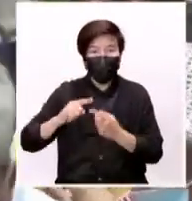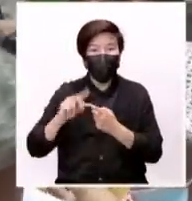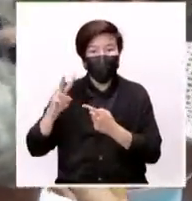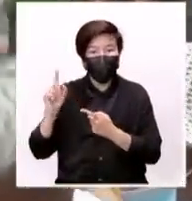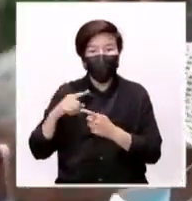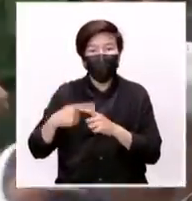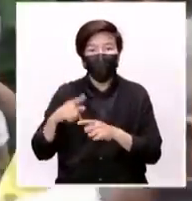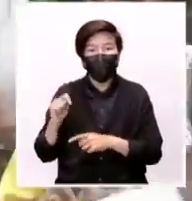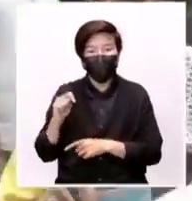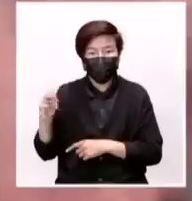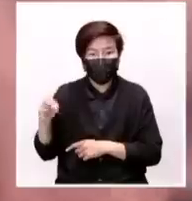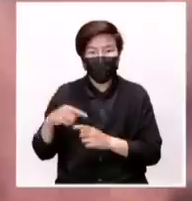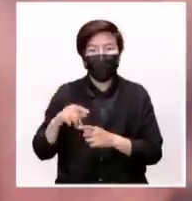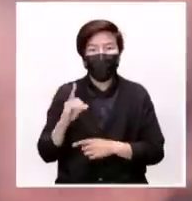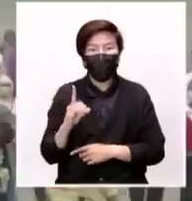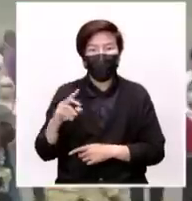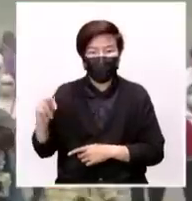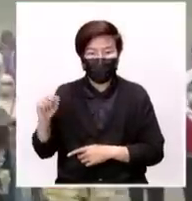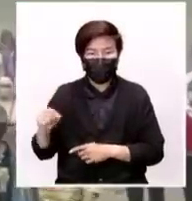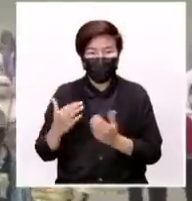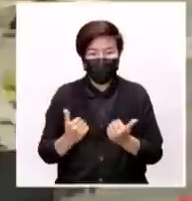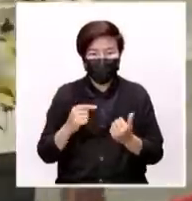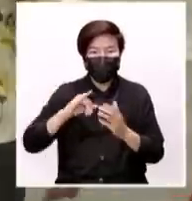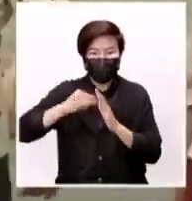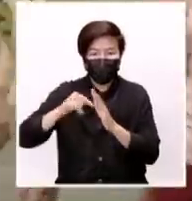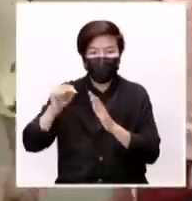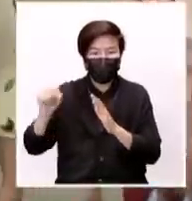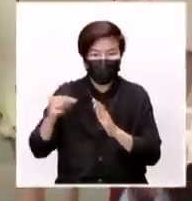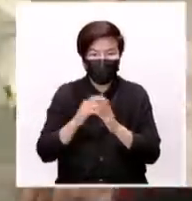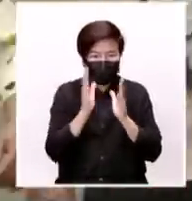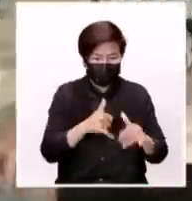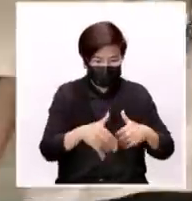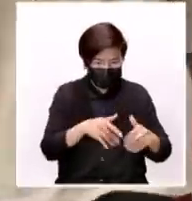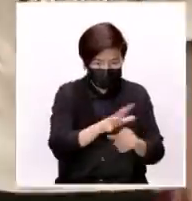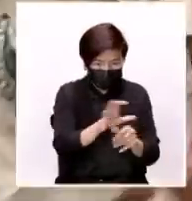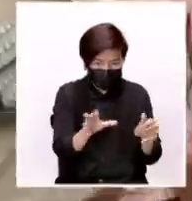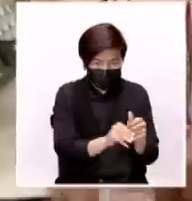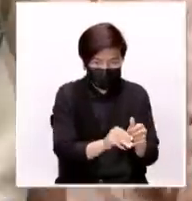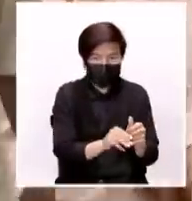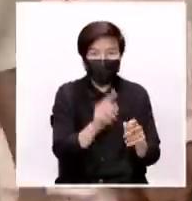วัดบักมินแล้วก็นครดานังนะคะแล้วก็ยังพบว่ามีหลายคนเลยค่ะที่ติดเชื้อ